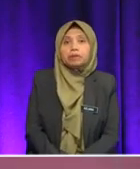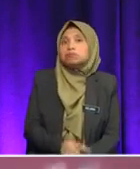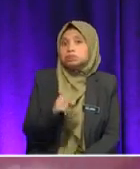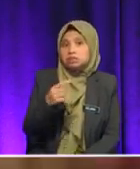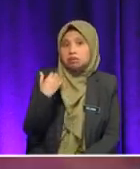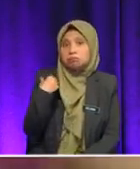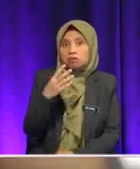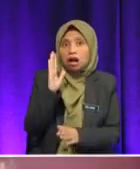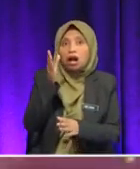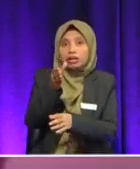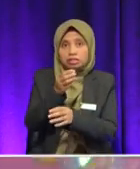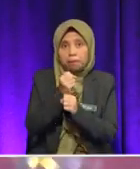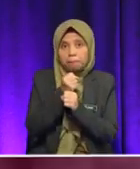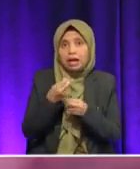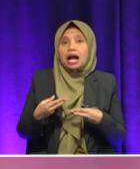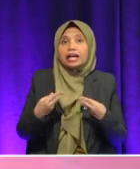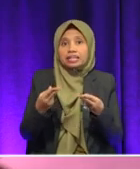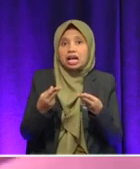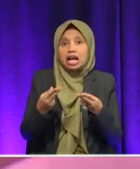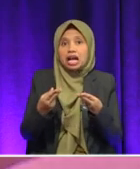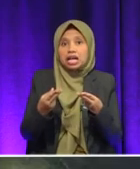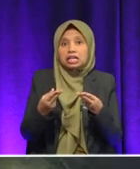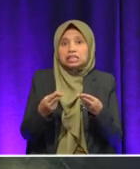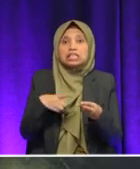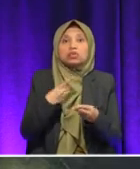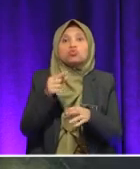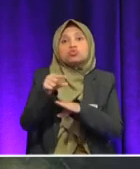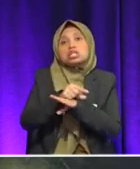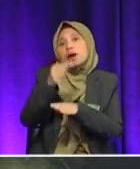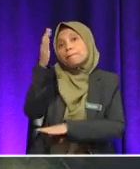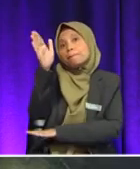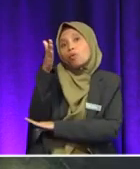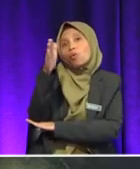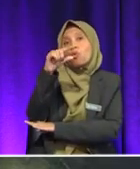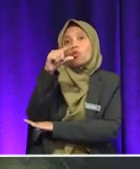saya nak bagi satu kita pokok ganjaran Oke